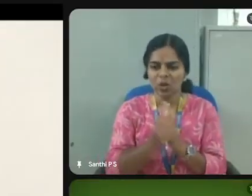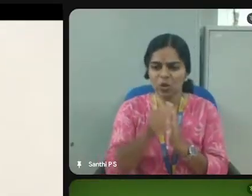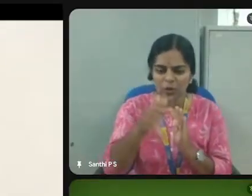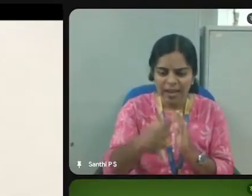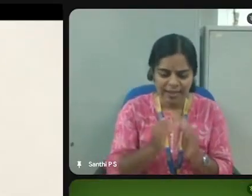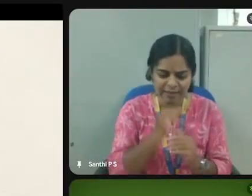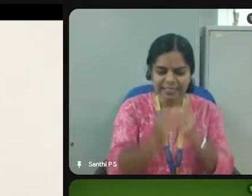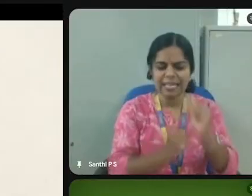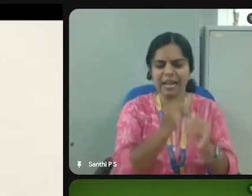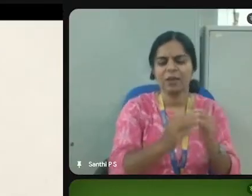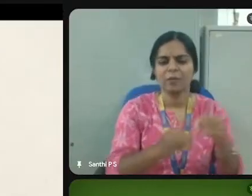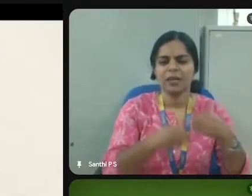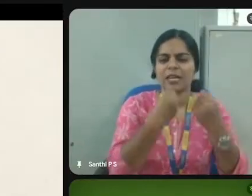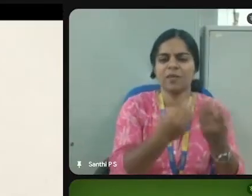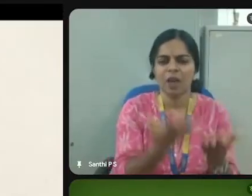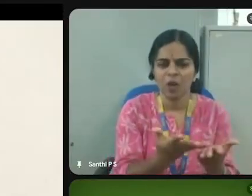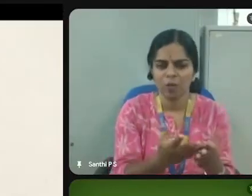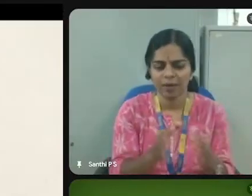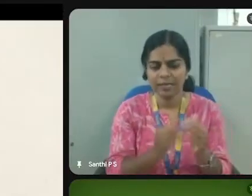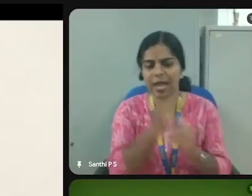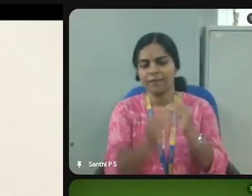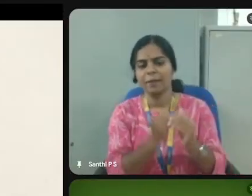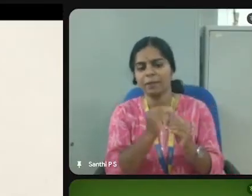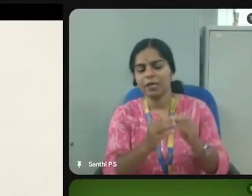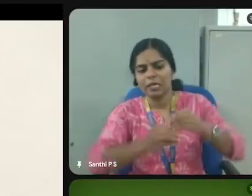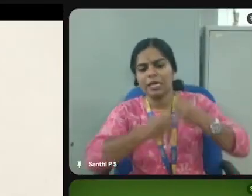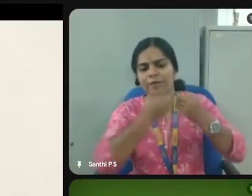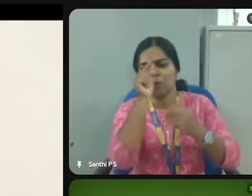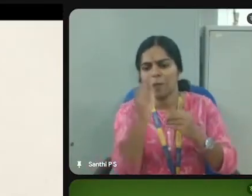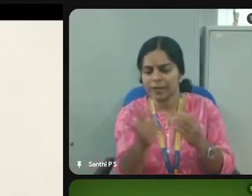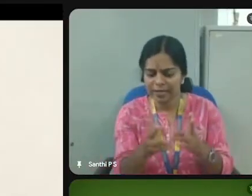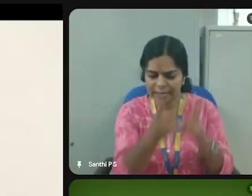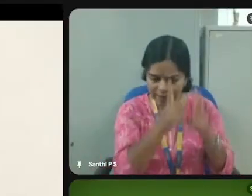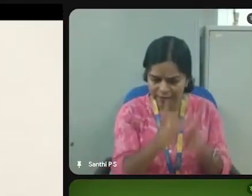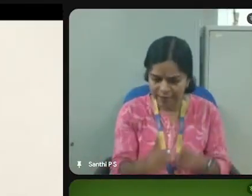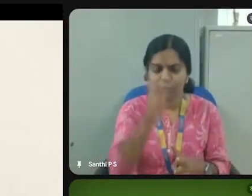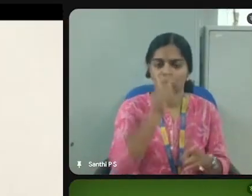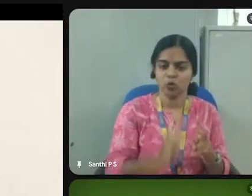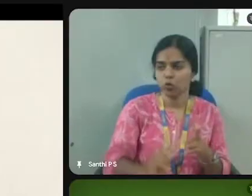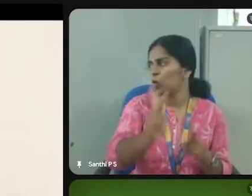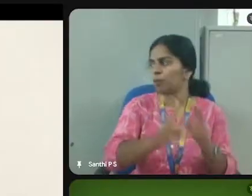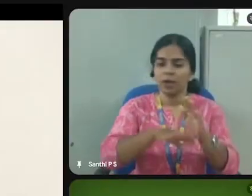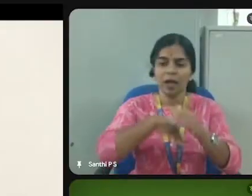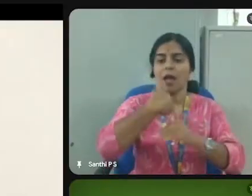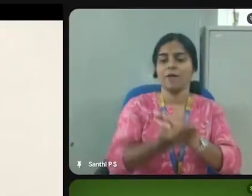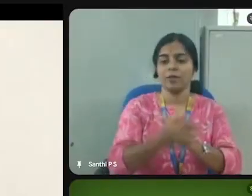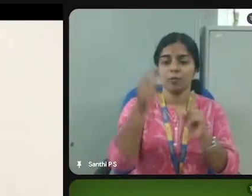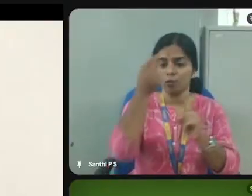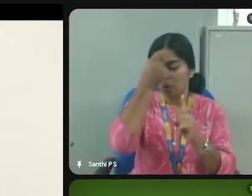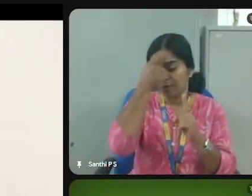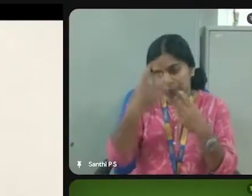വരുന്ന ബാലൻസ്, കോർഡിനേഷൻ, ഇങ്ങനത്തെ പ്രോബ്ലംസ്, അതിന്റെ കൂടെ തന്നെ ഈ ഒബ്സ്റ്റക്കിൾ വാക്കിംഗ്, ഈ